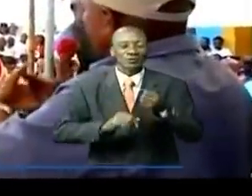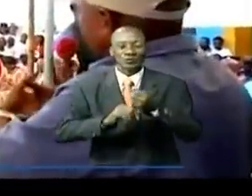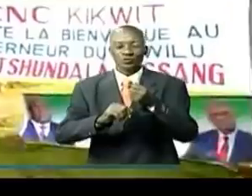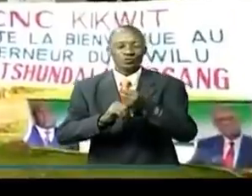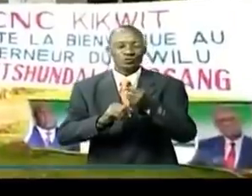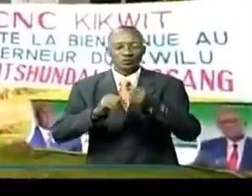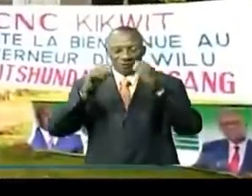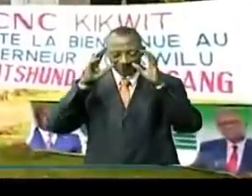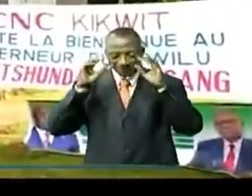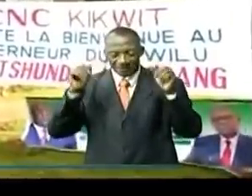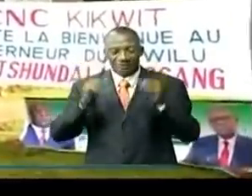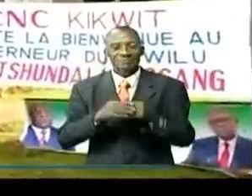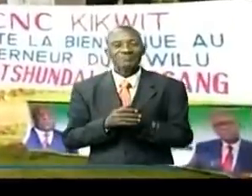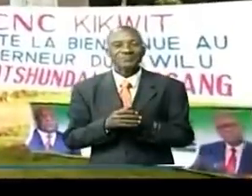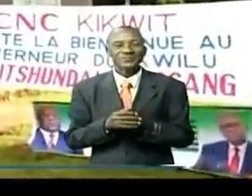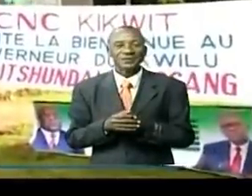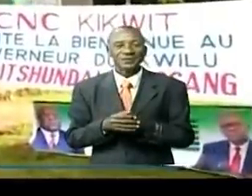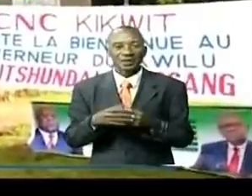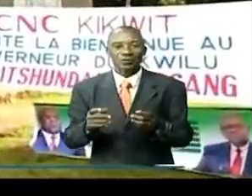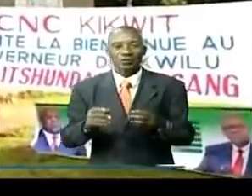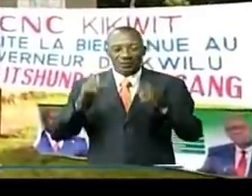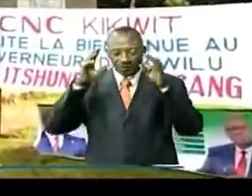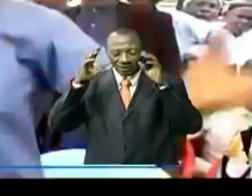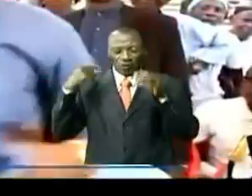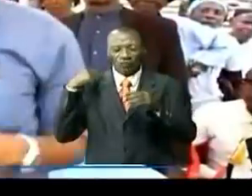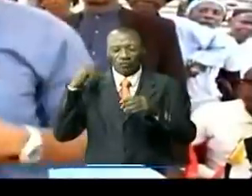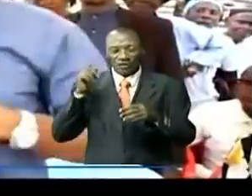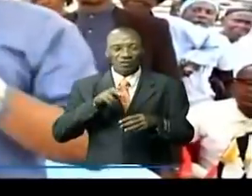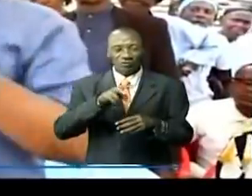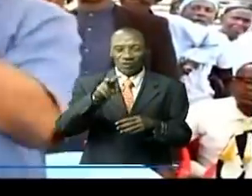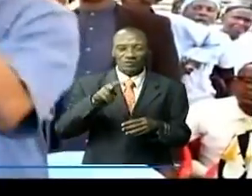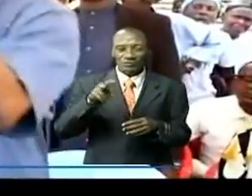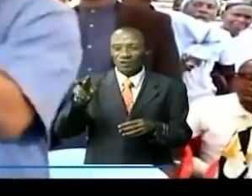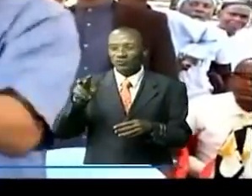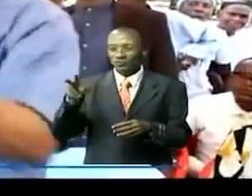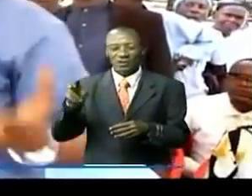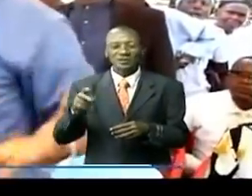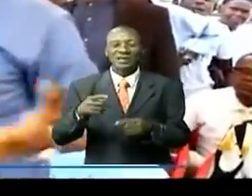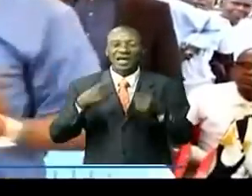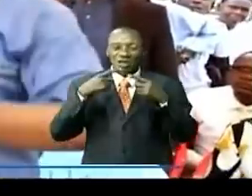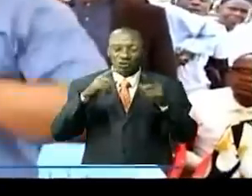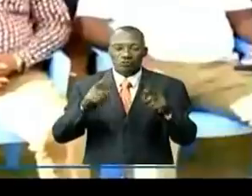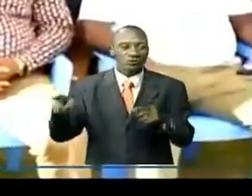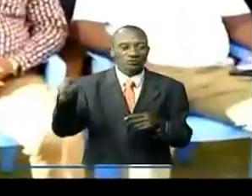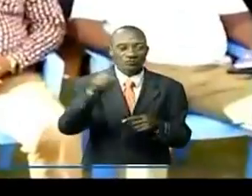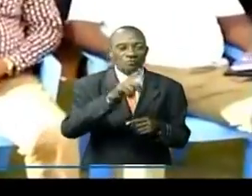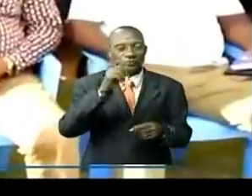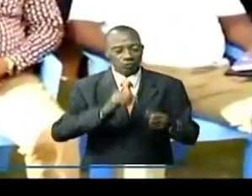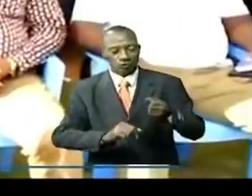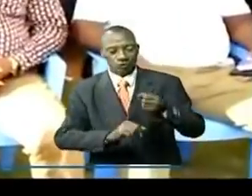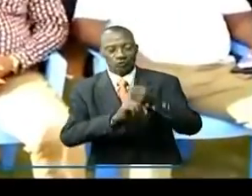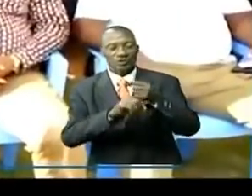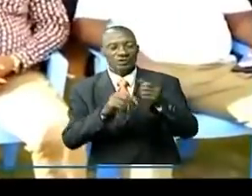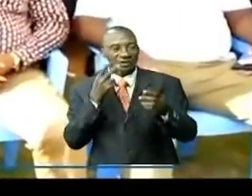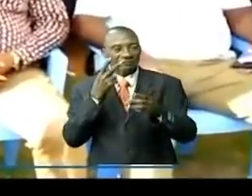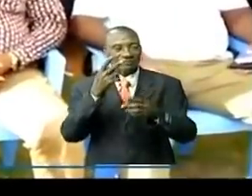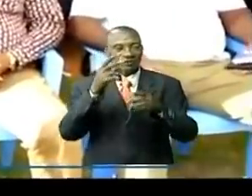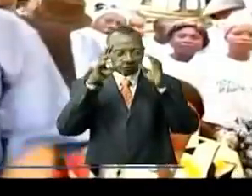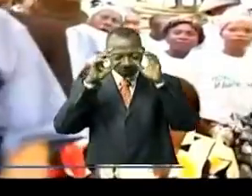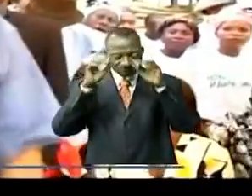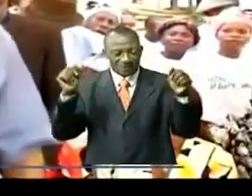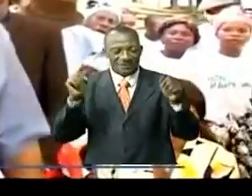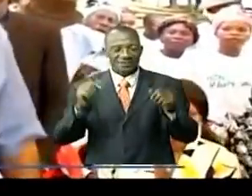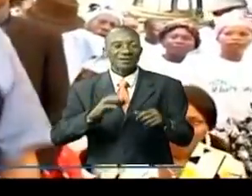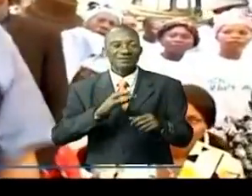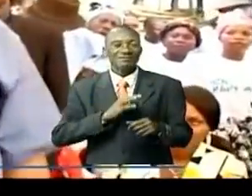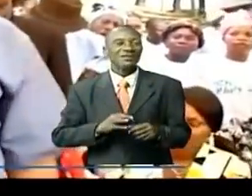son périple, n'a qu'un seul message, c'est lui, de soutenir la vision du chef de l'État, de soutenir également la CENI au cours de son opération